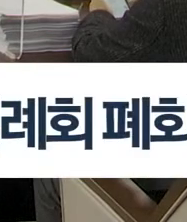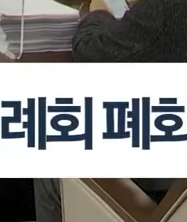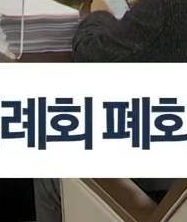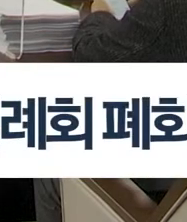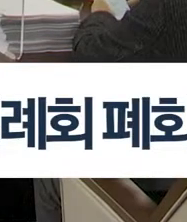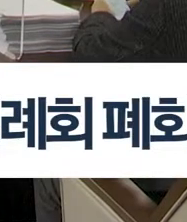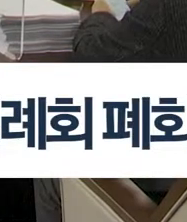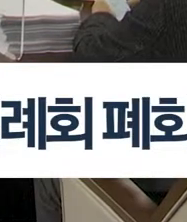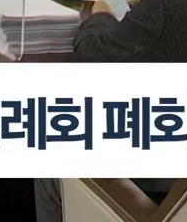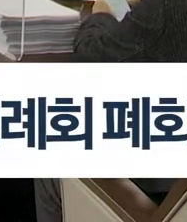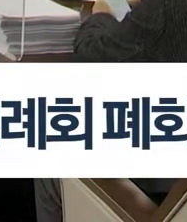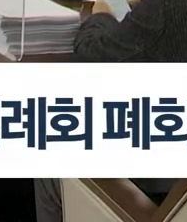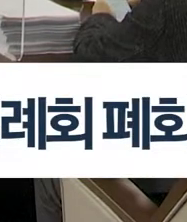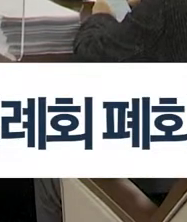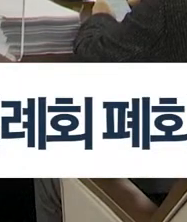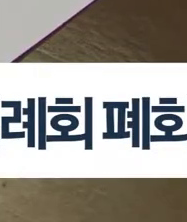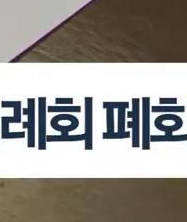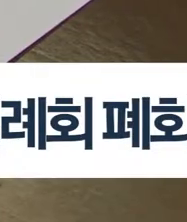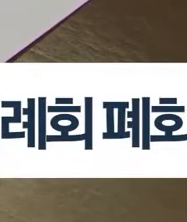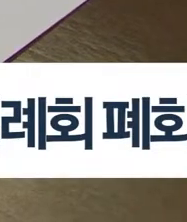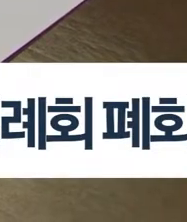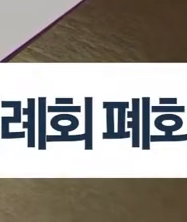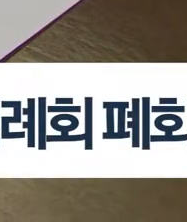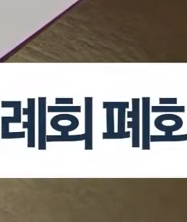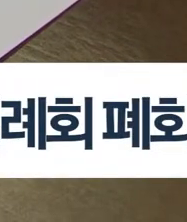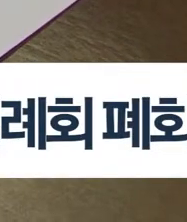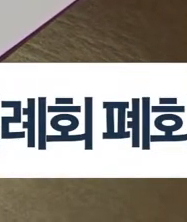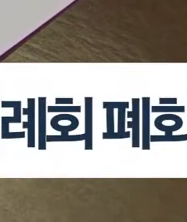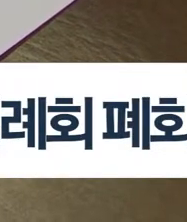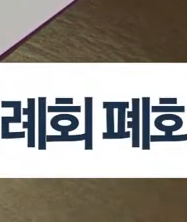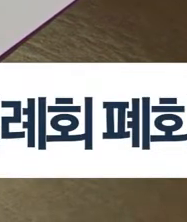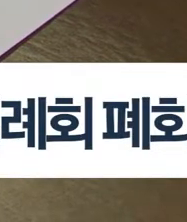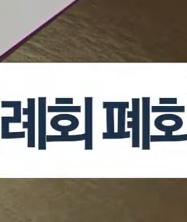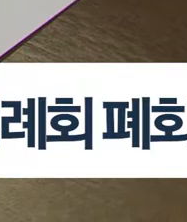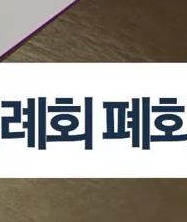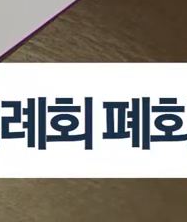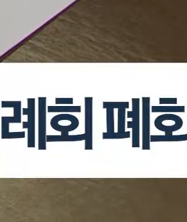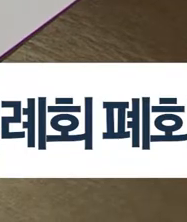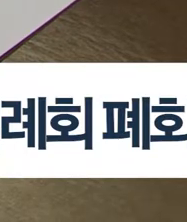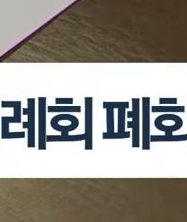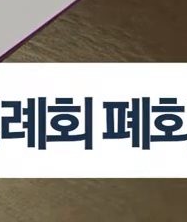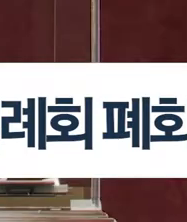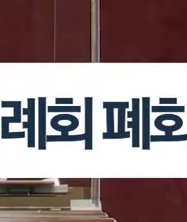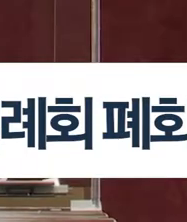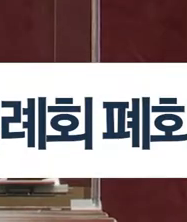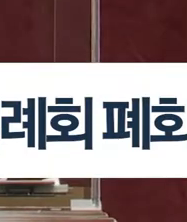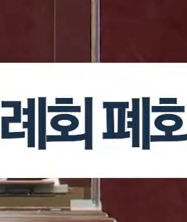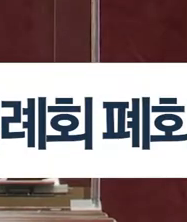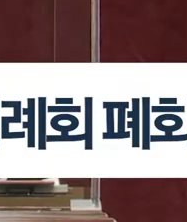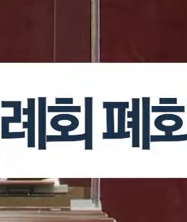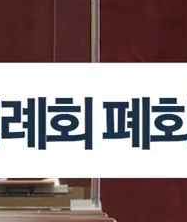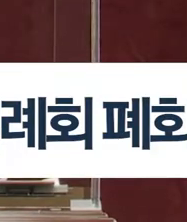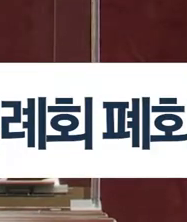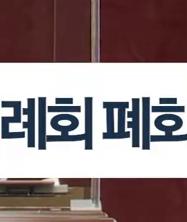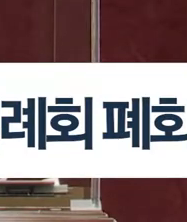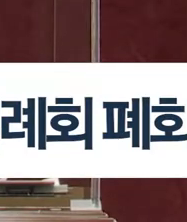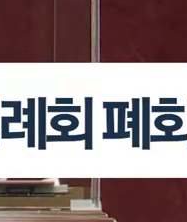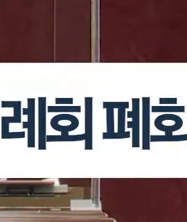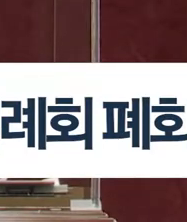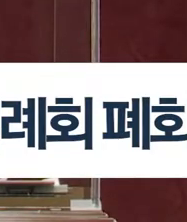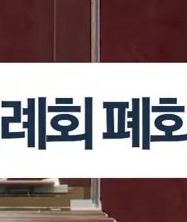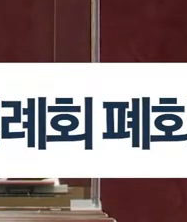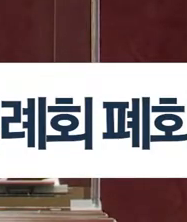제 283회 서울특별시 강소 9회 제 2처 정남 할당 지난 21일 제 3차 본회의를 끝으로 30 7일간의